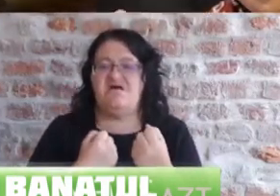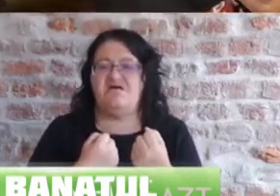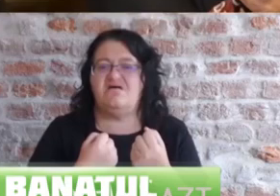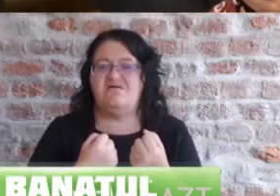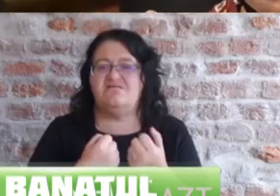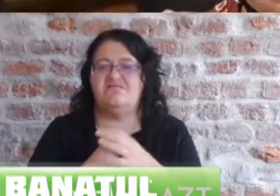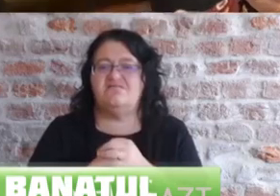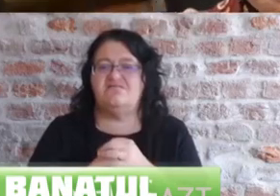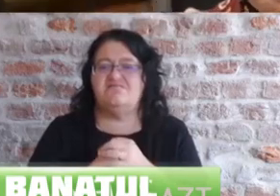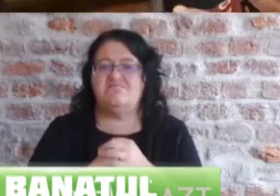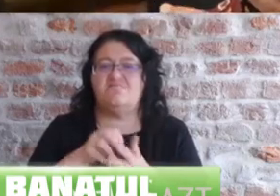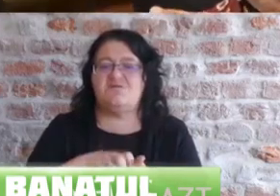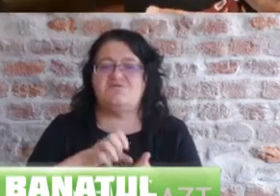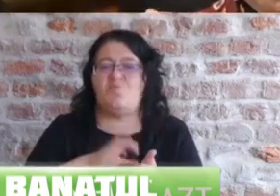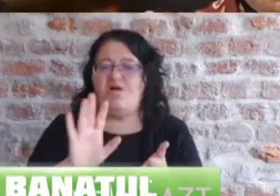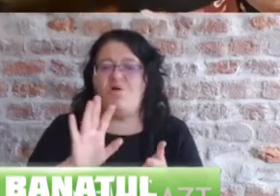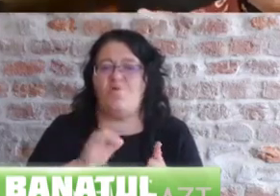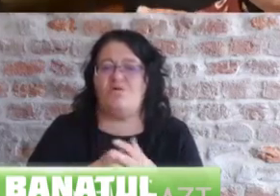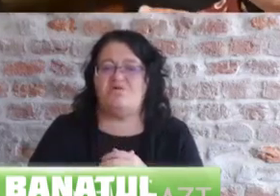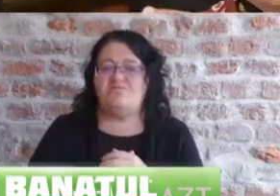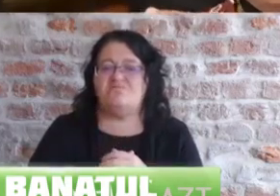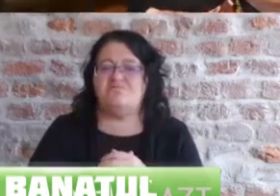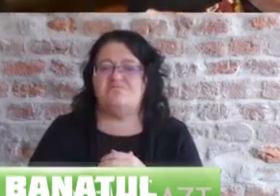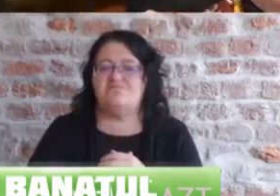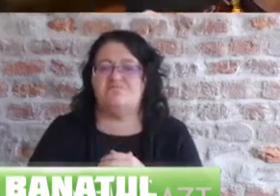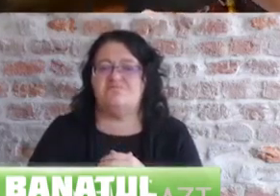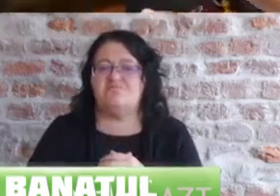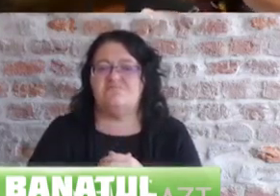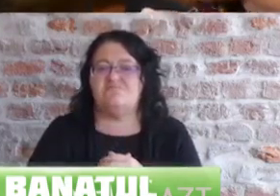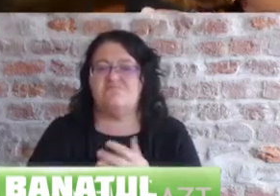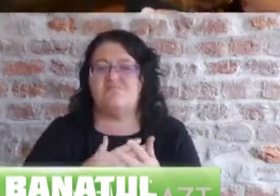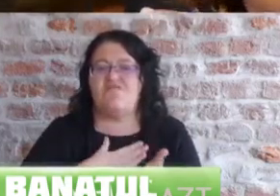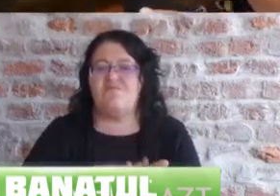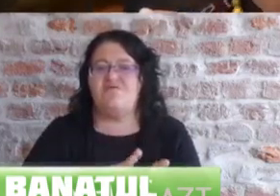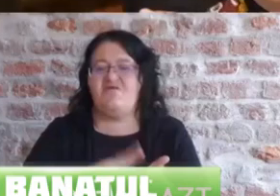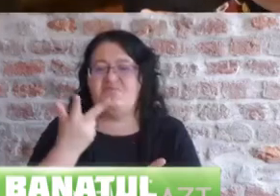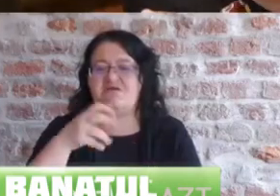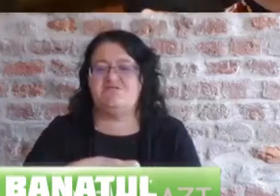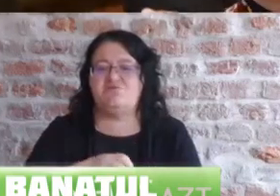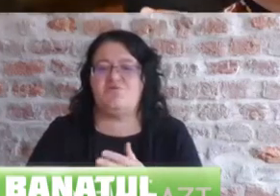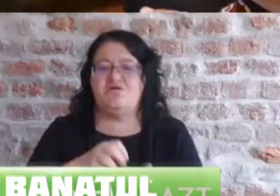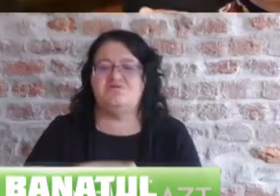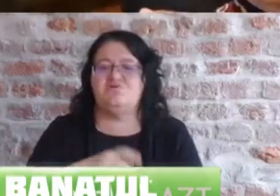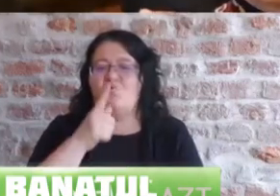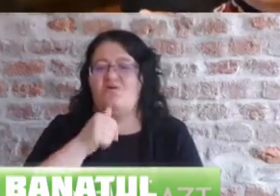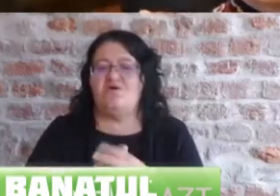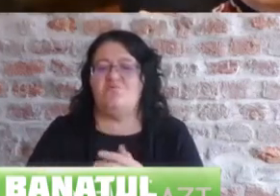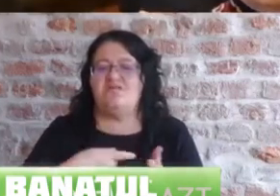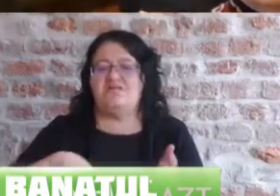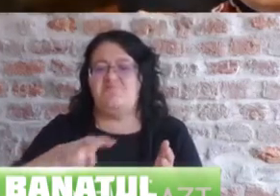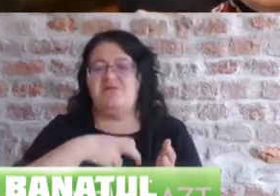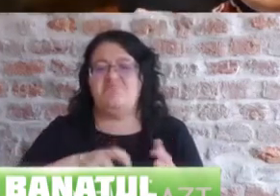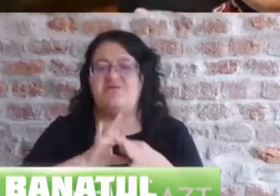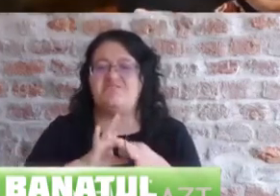în zona lor. Avem, de fapt, trei zone. Zona în care te plimbi